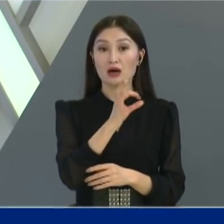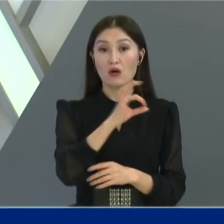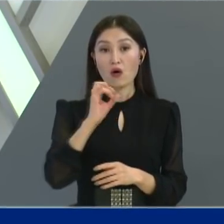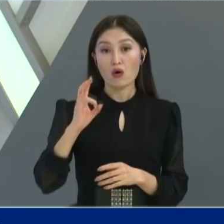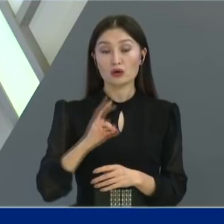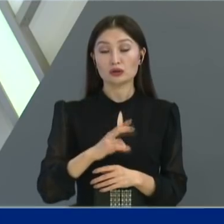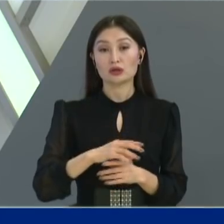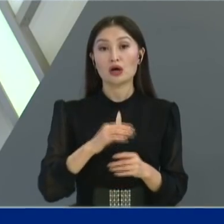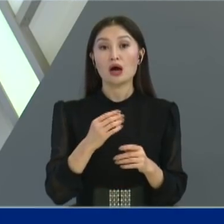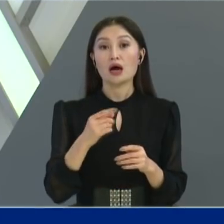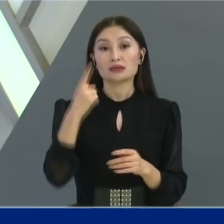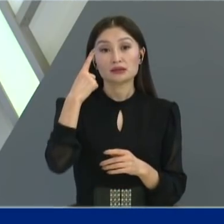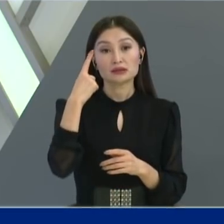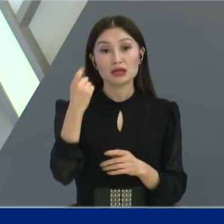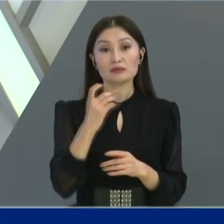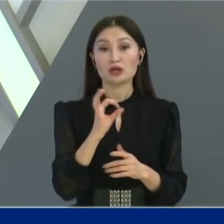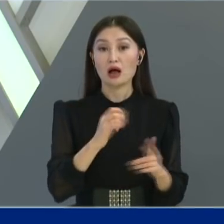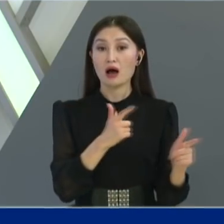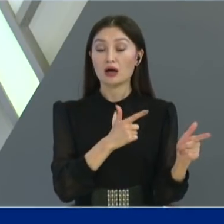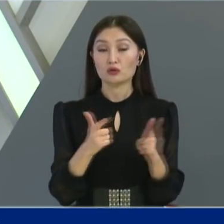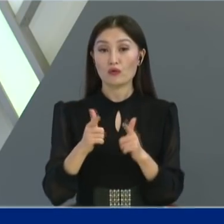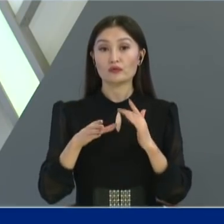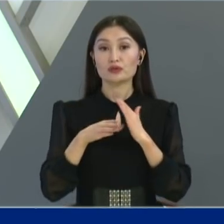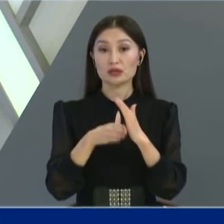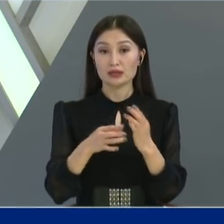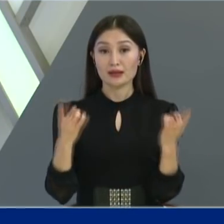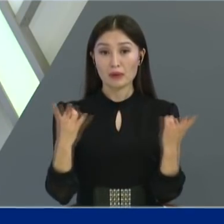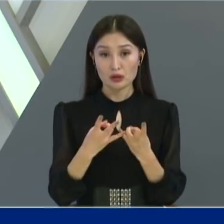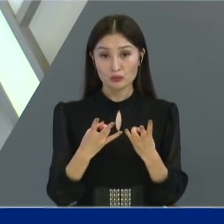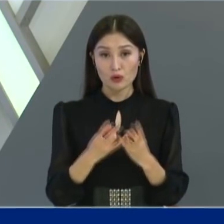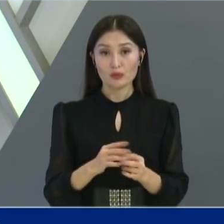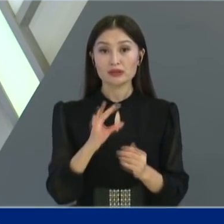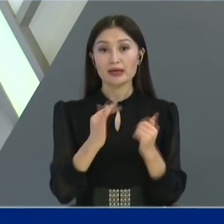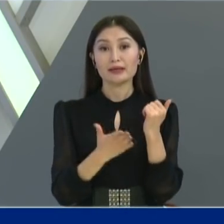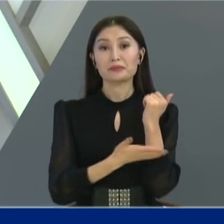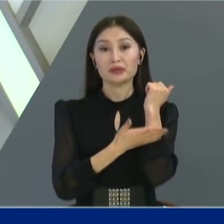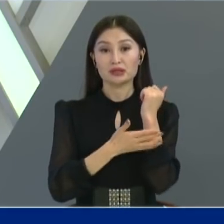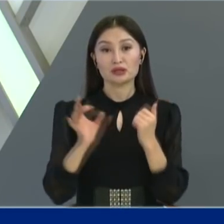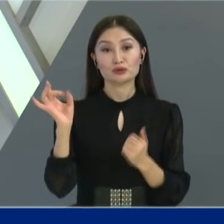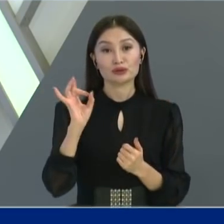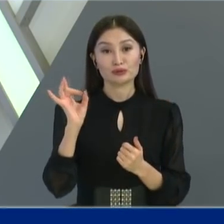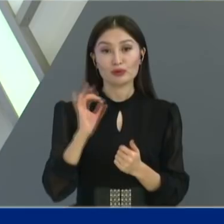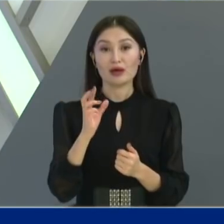Стефан Дужарик сообщил о готовности оказать необходимую помощь и поддержку